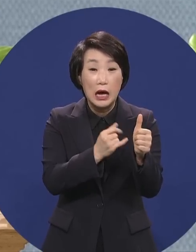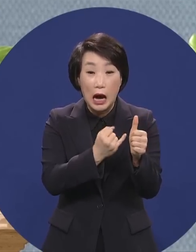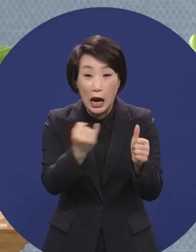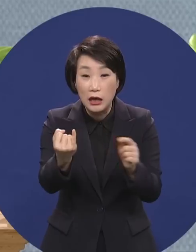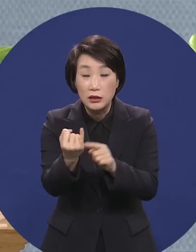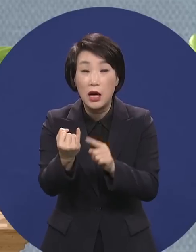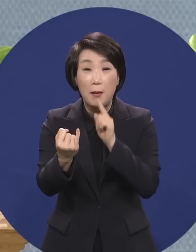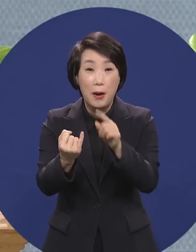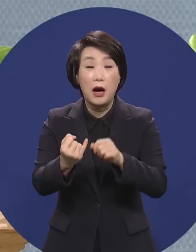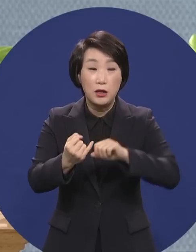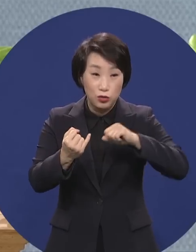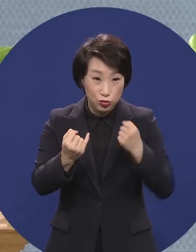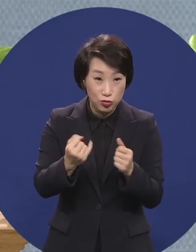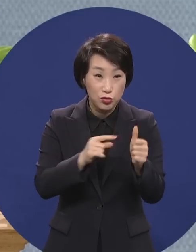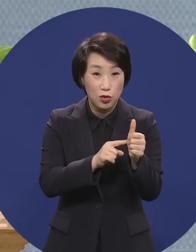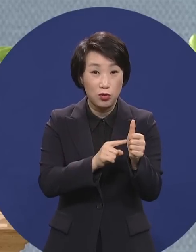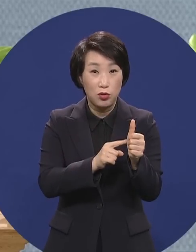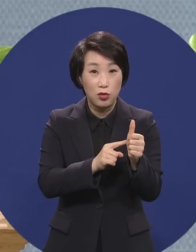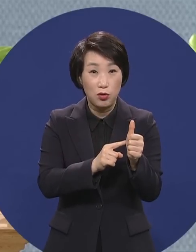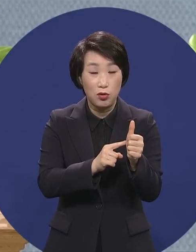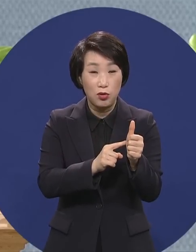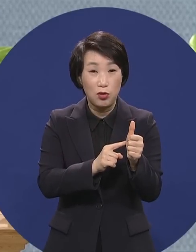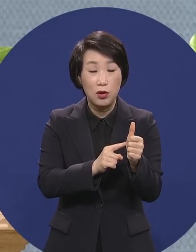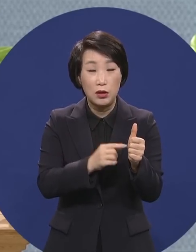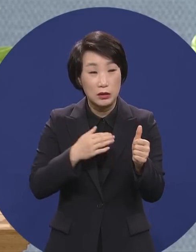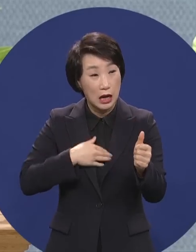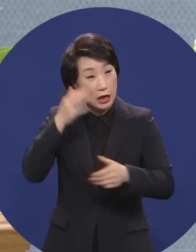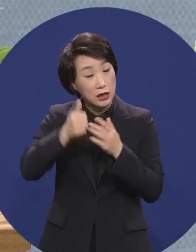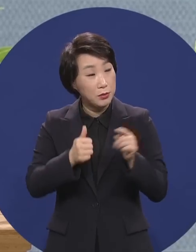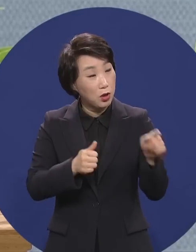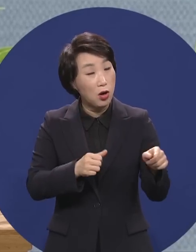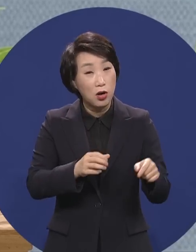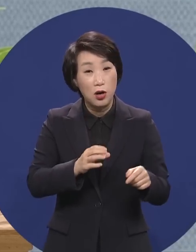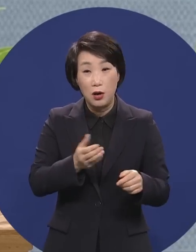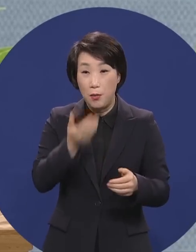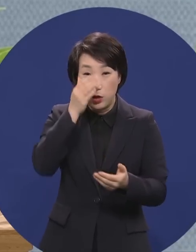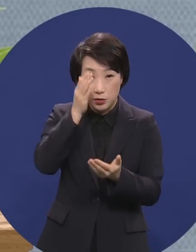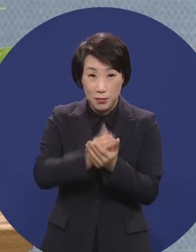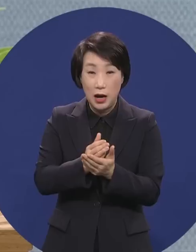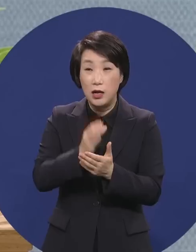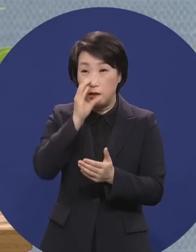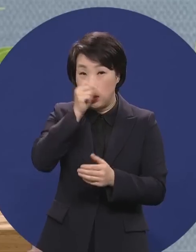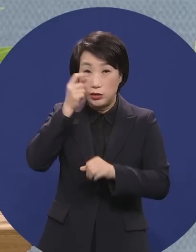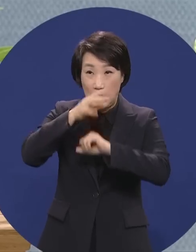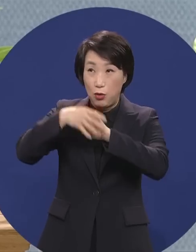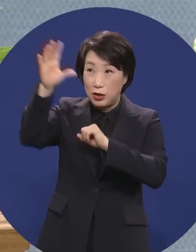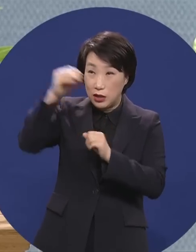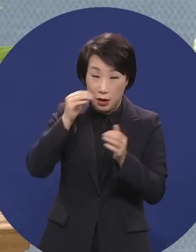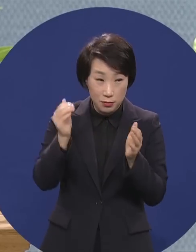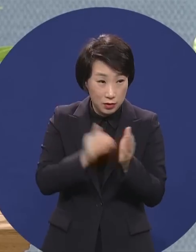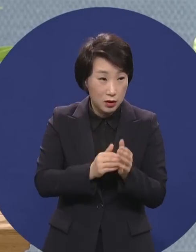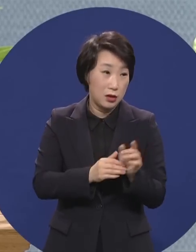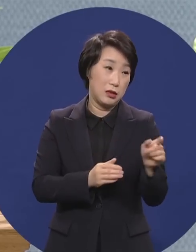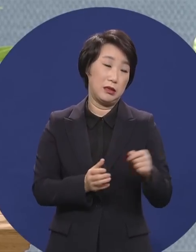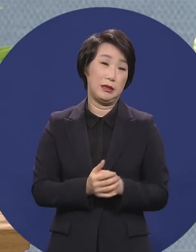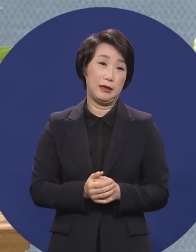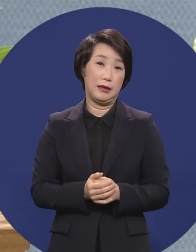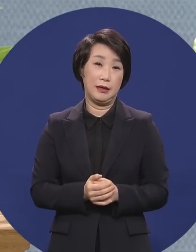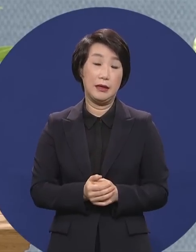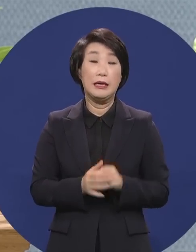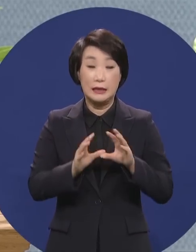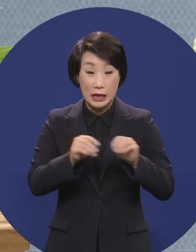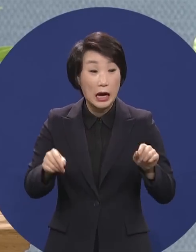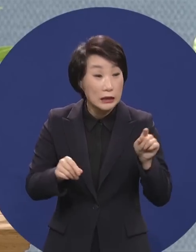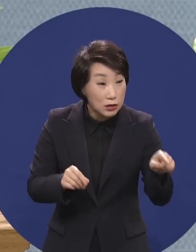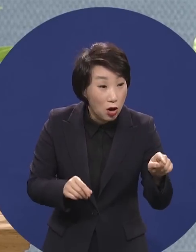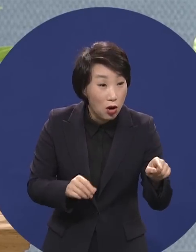아내의 말을 듣고 내가 너더러 먹지 말라는 실과를 먹었은즉